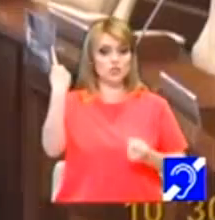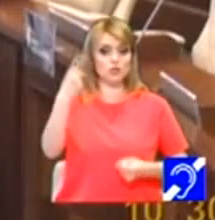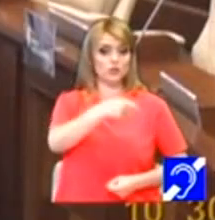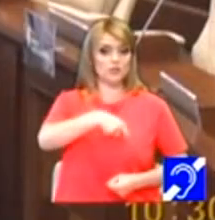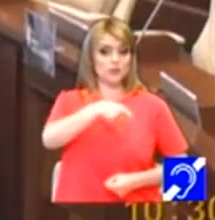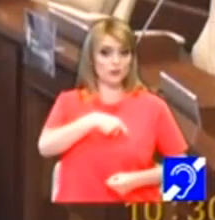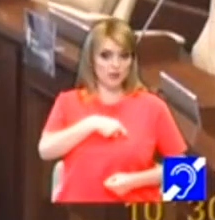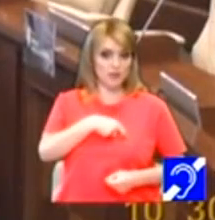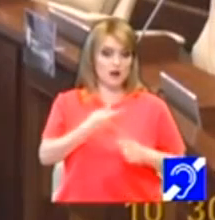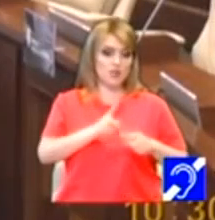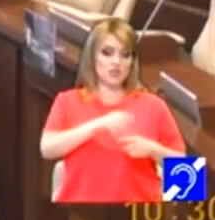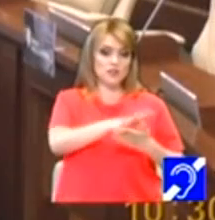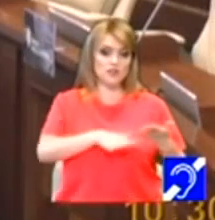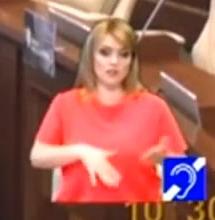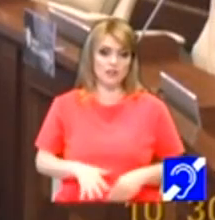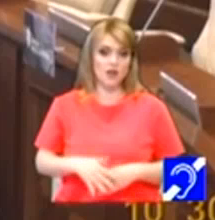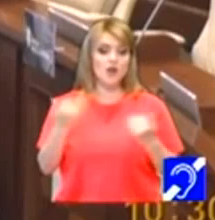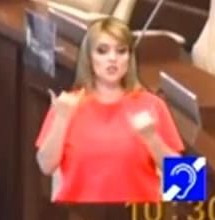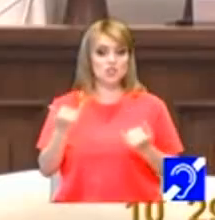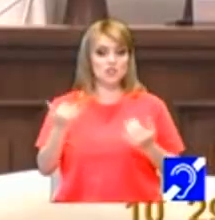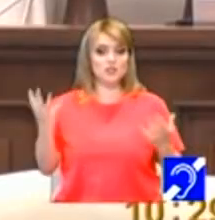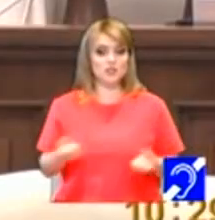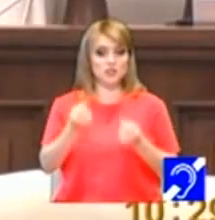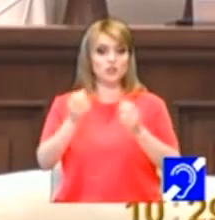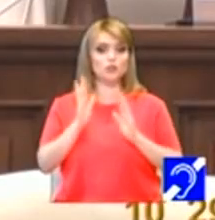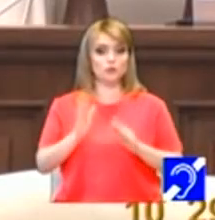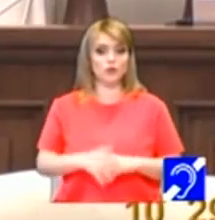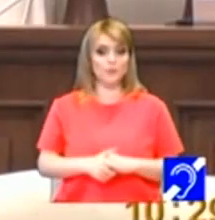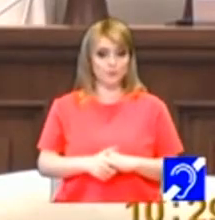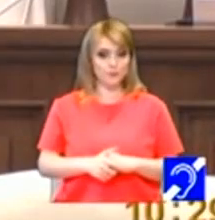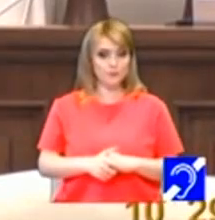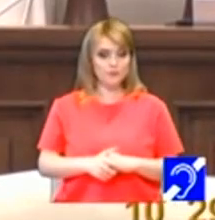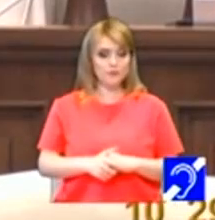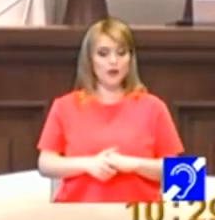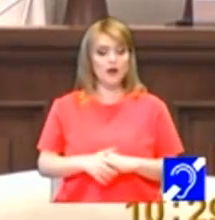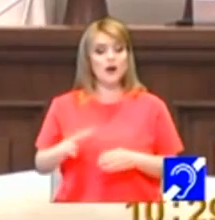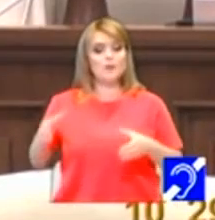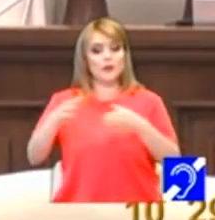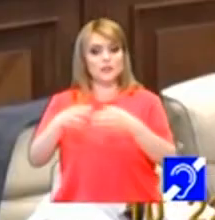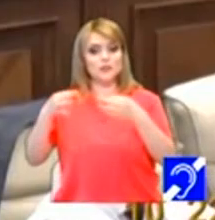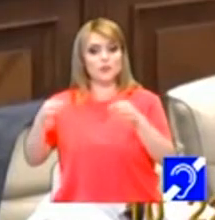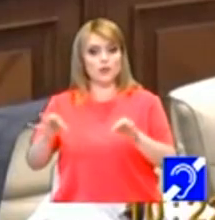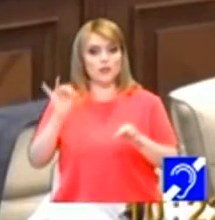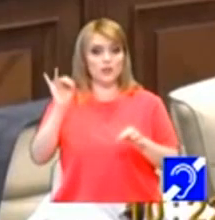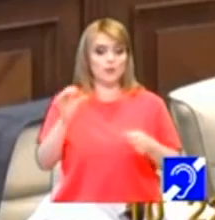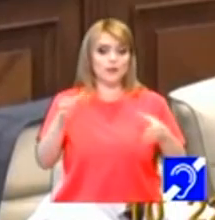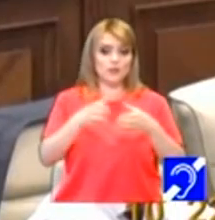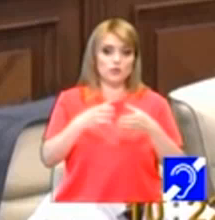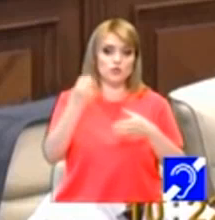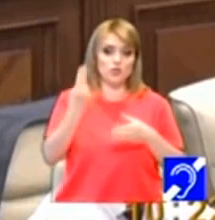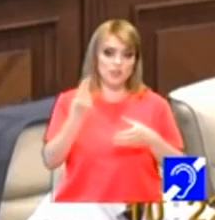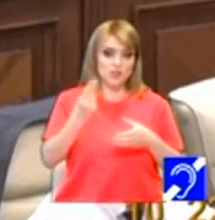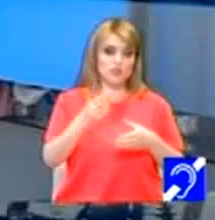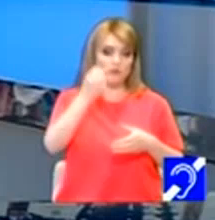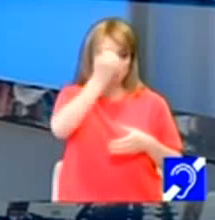prezent, coaliția PD-PSRM, fiind susținută și de deputatul independent Alexandru Oleinic, deține majoritatea în